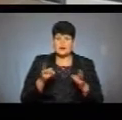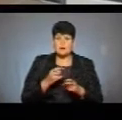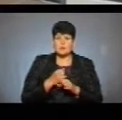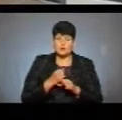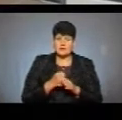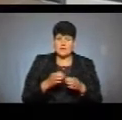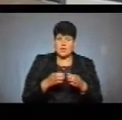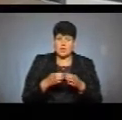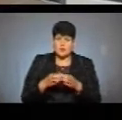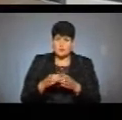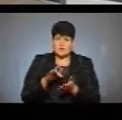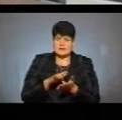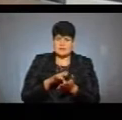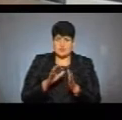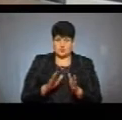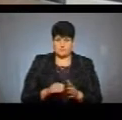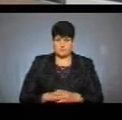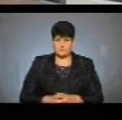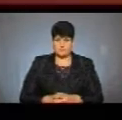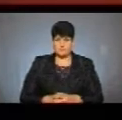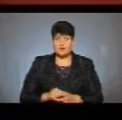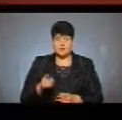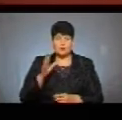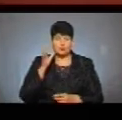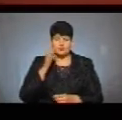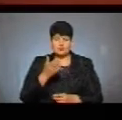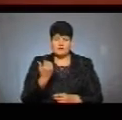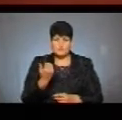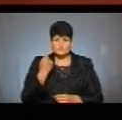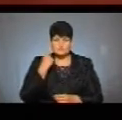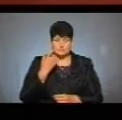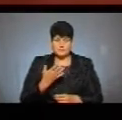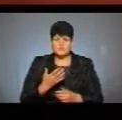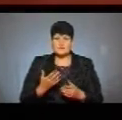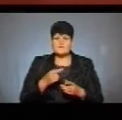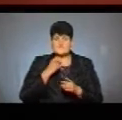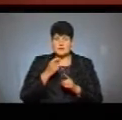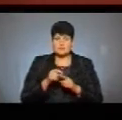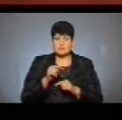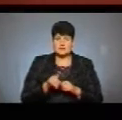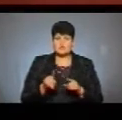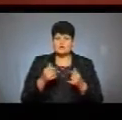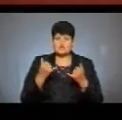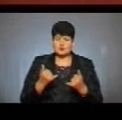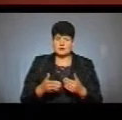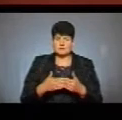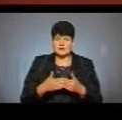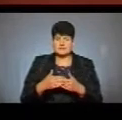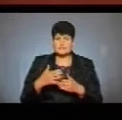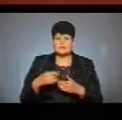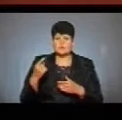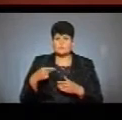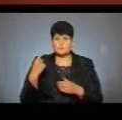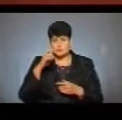і локально, і централізовано. Ну, власне, почули ми вашу позицію, як відповідь на те, що сьогодні під стінами Тернопільської обласної